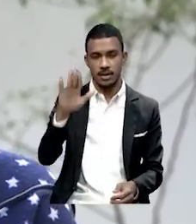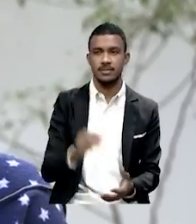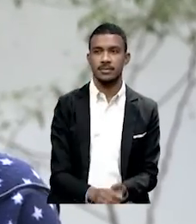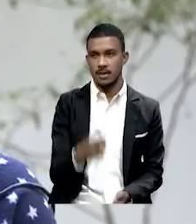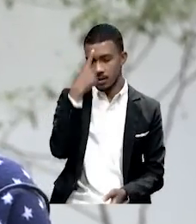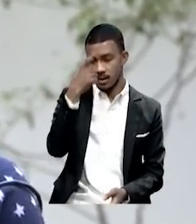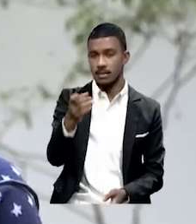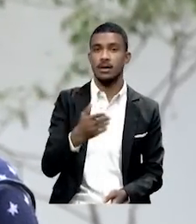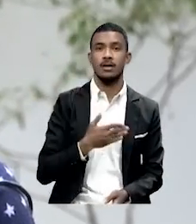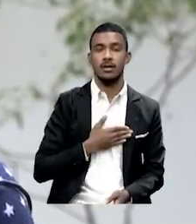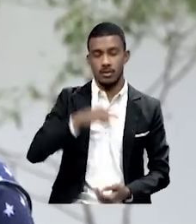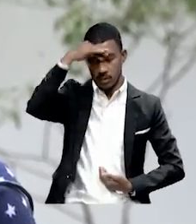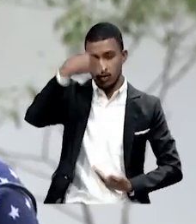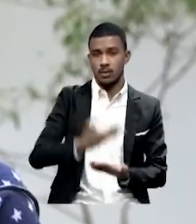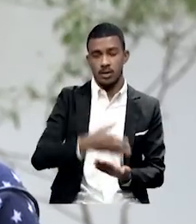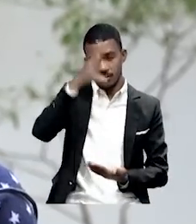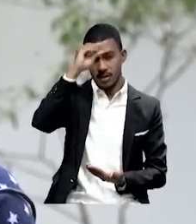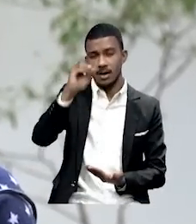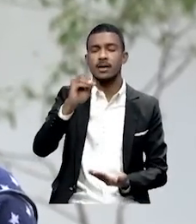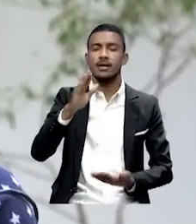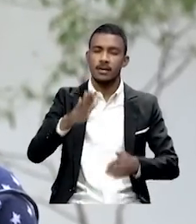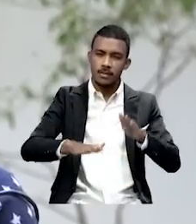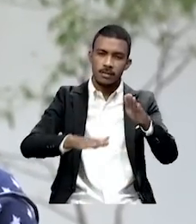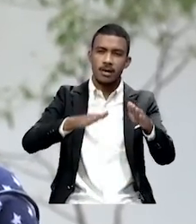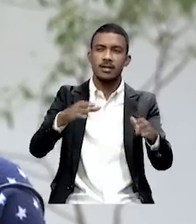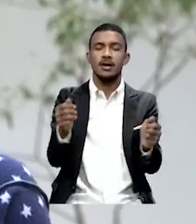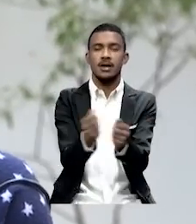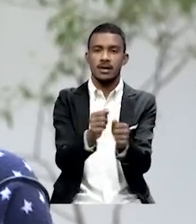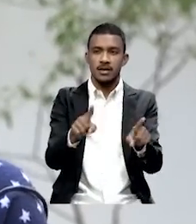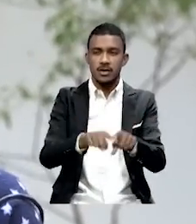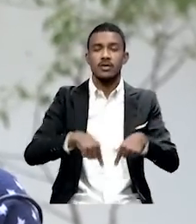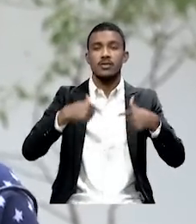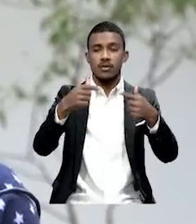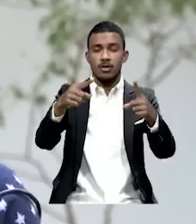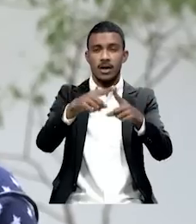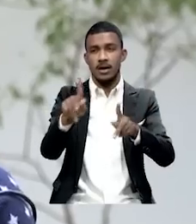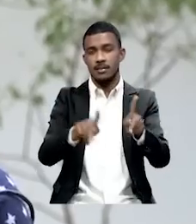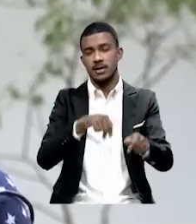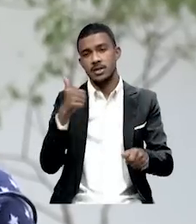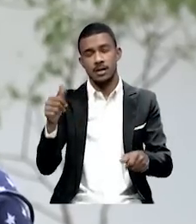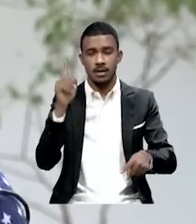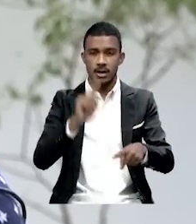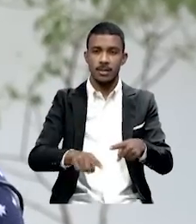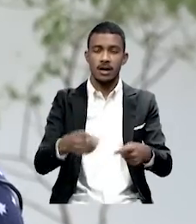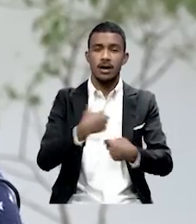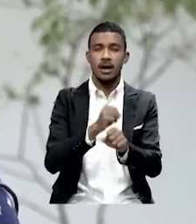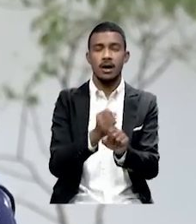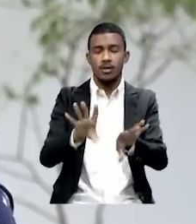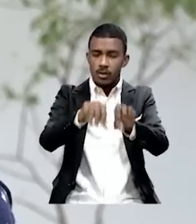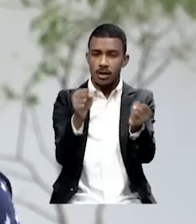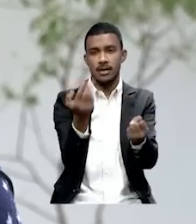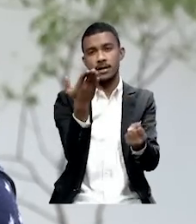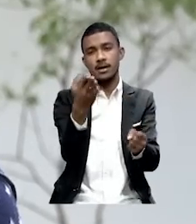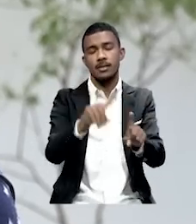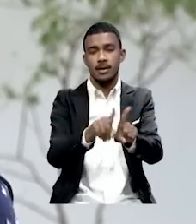anu orang kaman dia pemberi nasi lau dalang. Pakar pensa foba yang baru baru label istirahat ni lah satu fang. Mereka